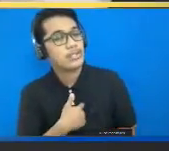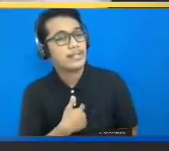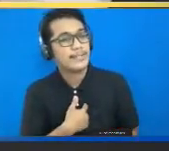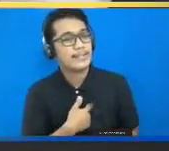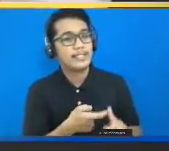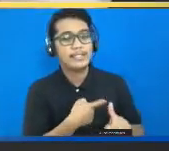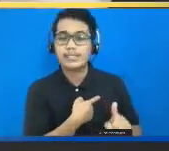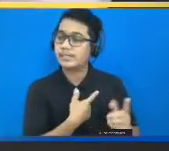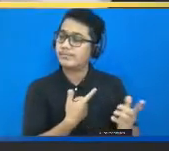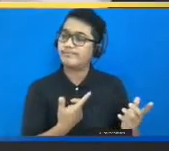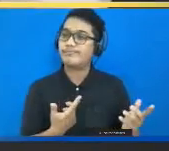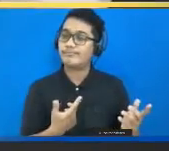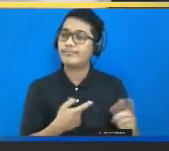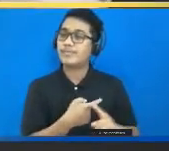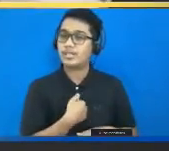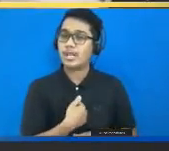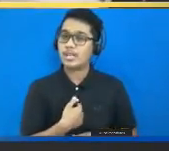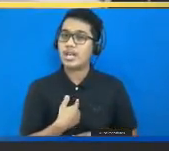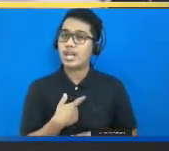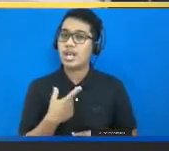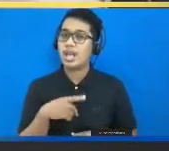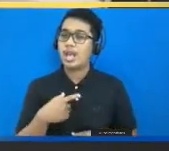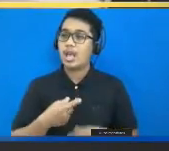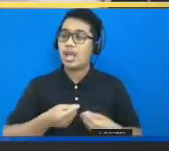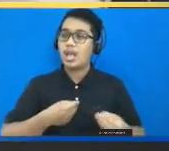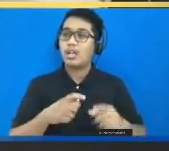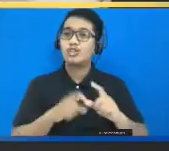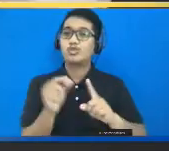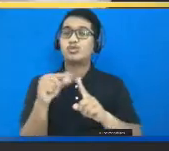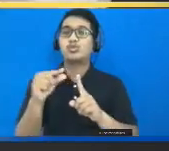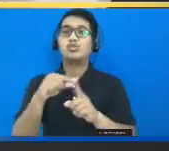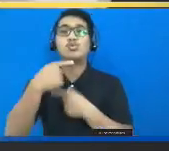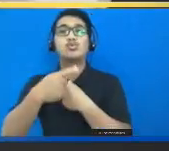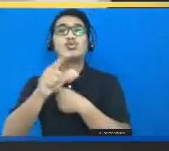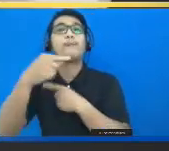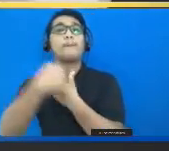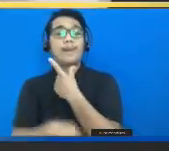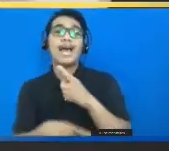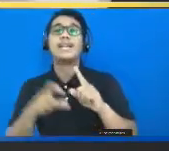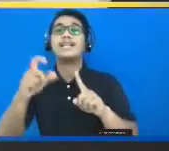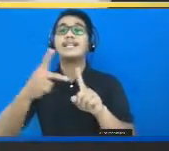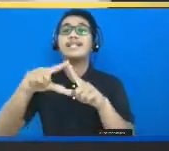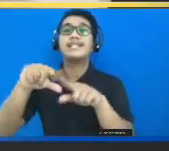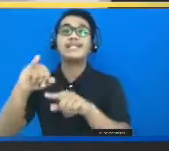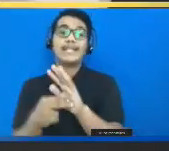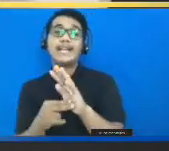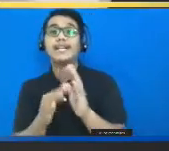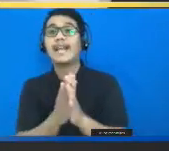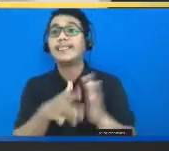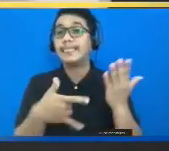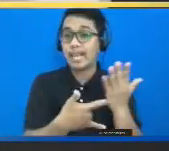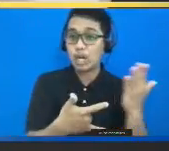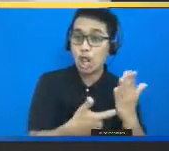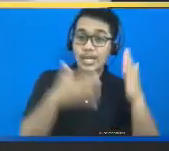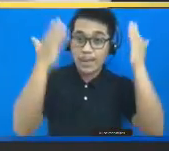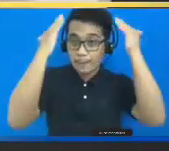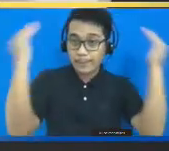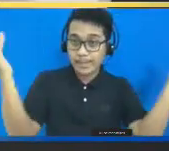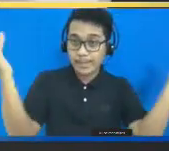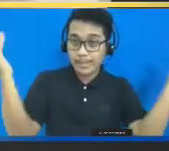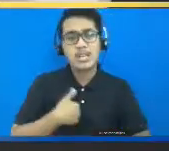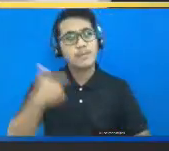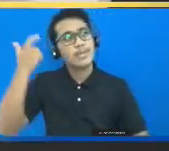sebagai istrinya Apa pelaku di supply chain dan dan teknologi untuk pertaniannya menurut saya